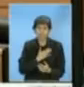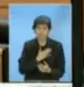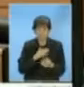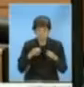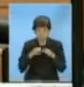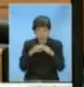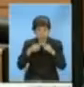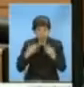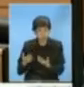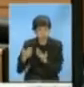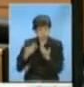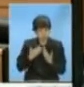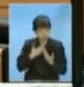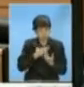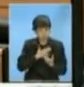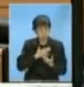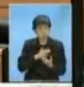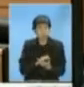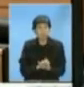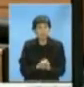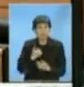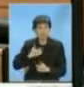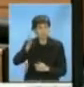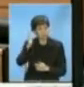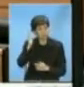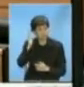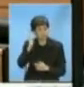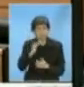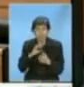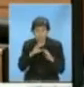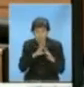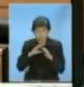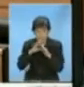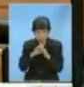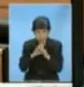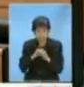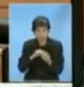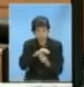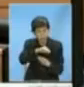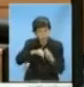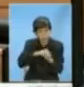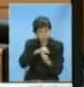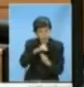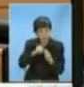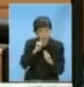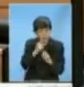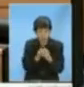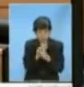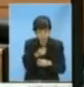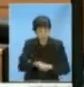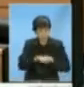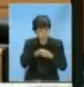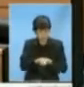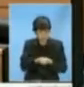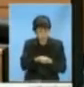ของฝ่ายค้านนั้นก็คือให้อภิปรายในเรื่องที่เกี่ยวกับพืชเศรษฐกิจชนิดหนึ่ง